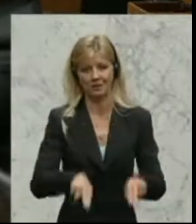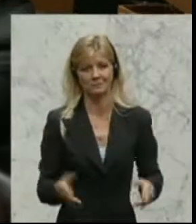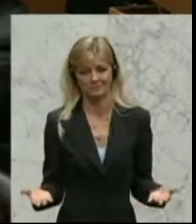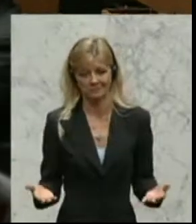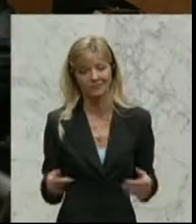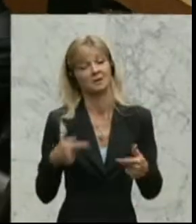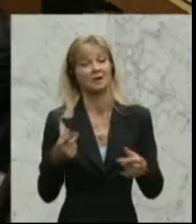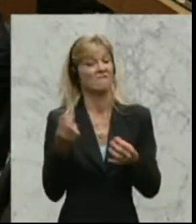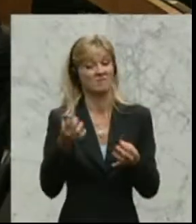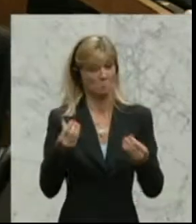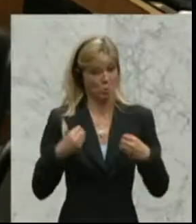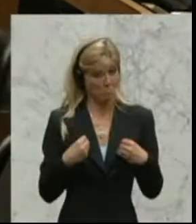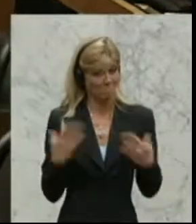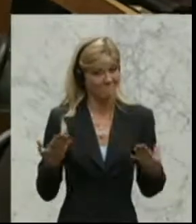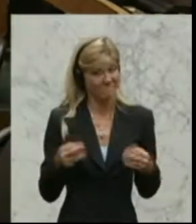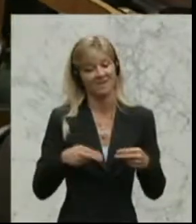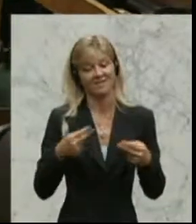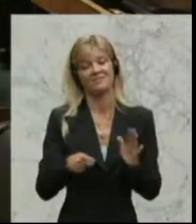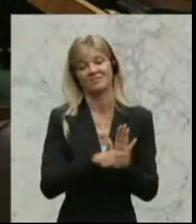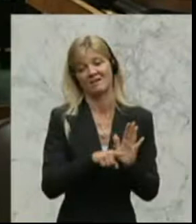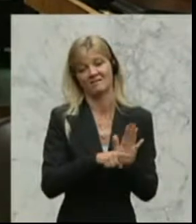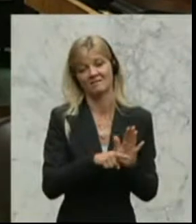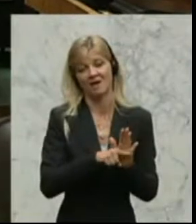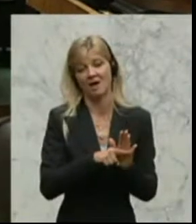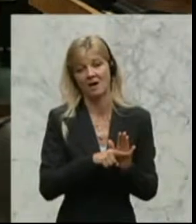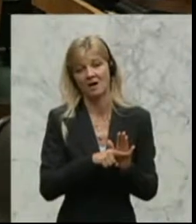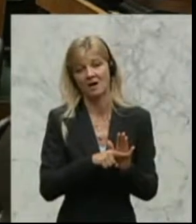die Vorteile einer Insolvenz zu lukrieren.